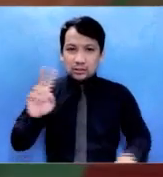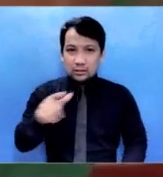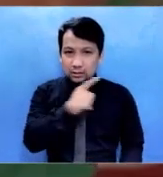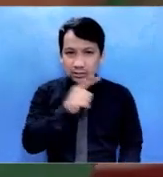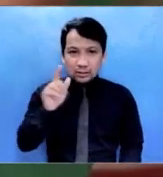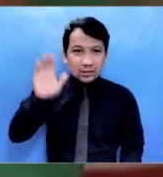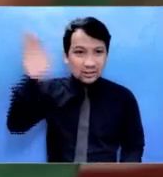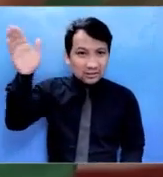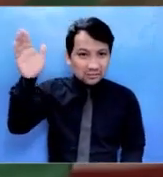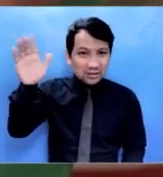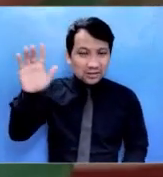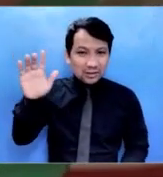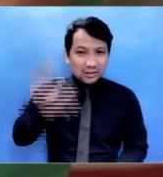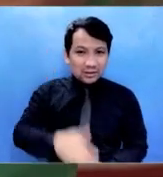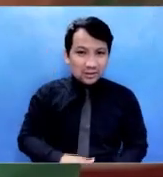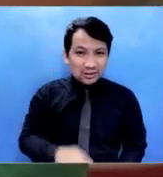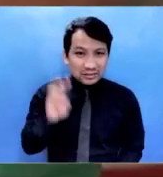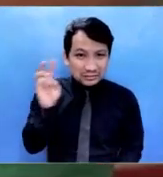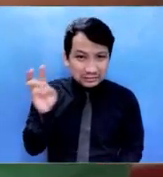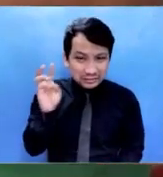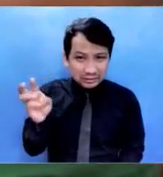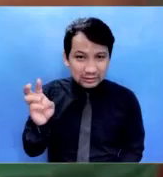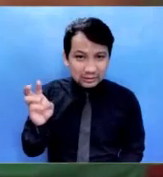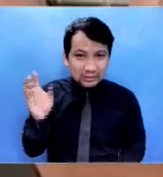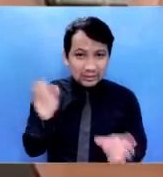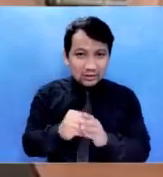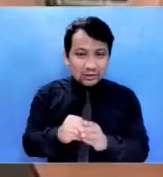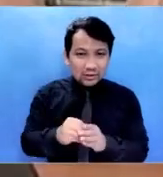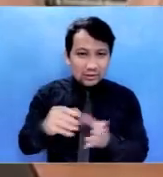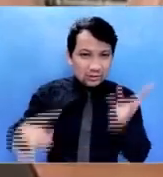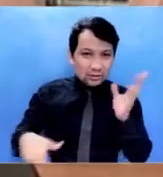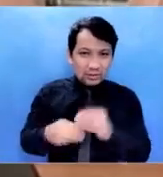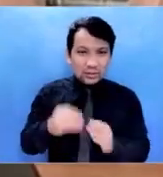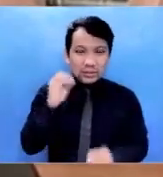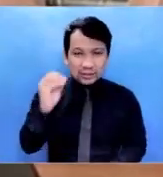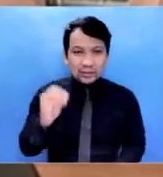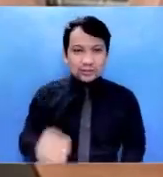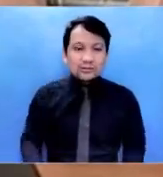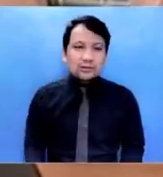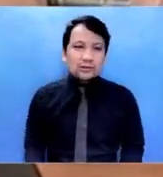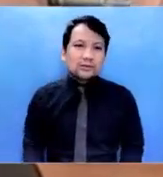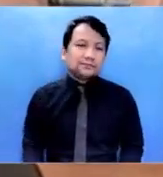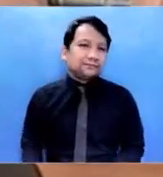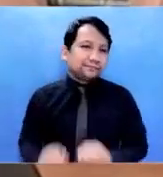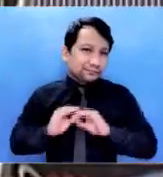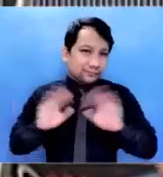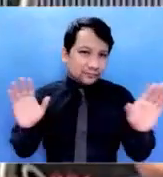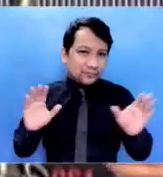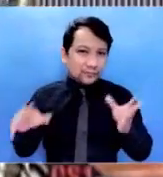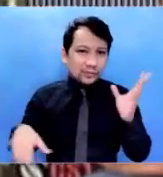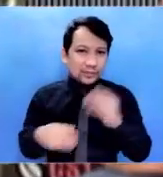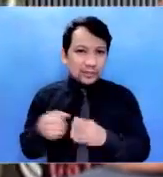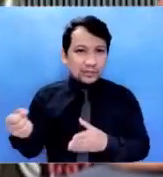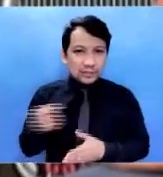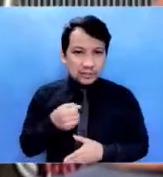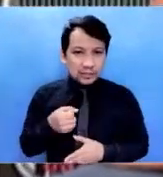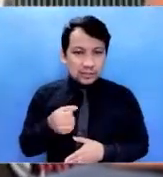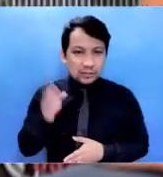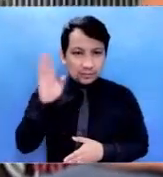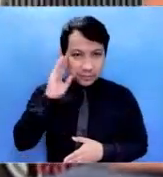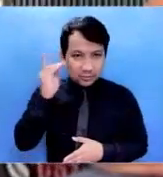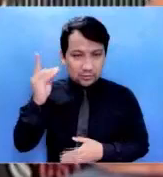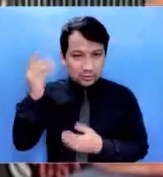sa abroad, 60,000, dinagdaga ng isang zero. Hindi malinaw kung saan hinugot ni de la Rosa ang